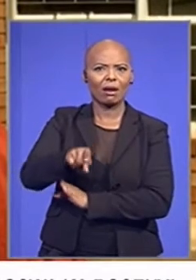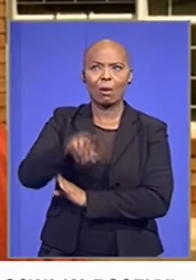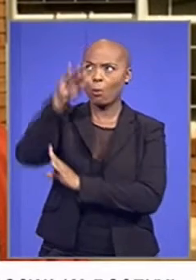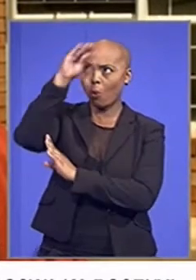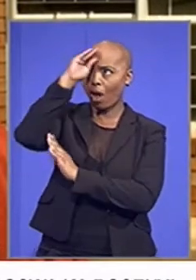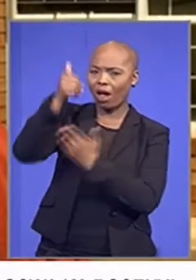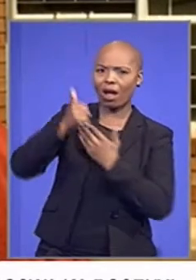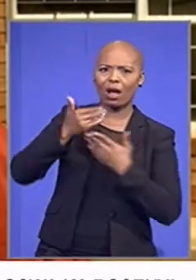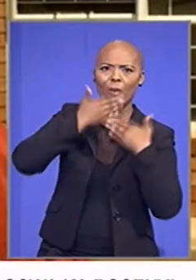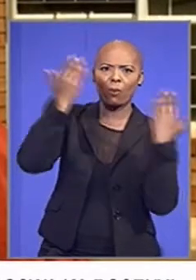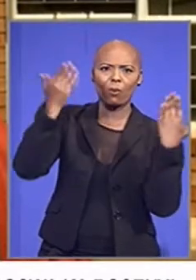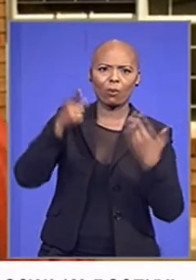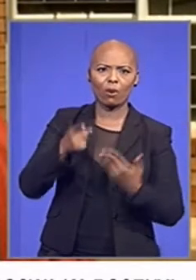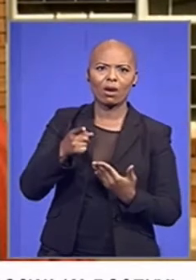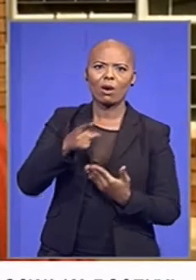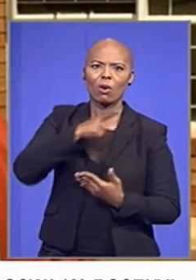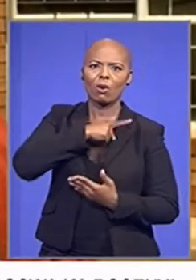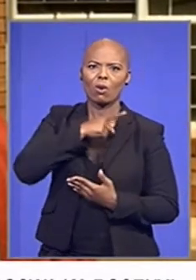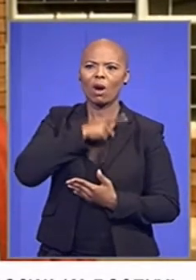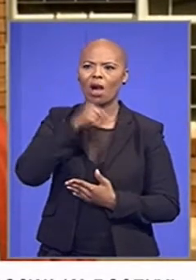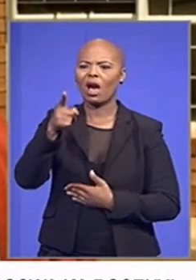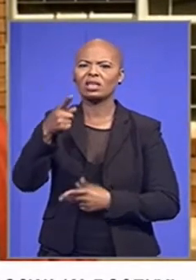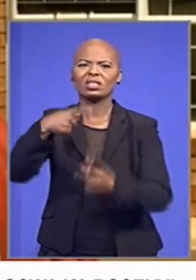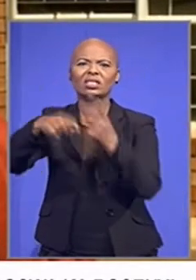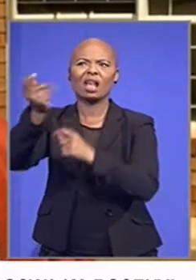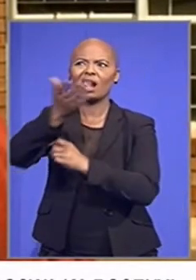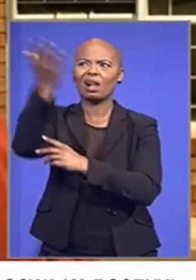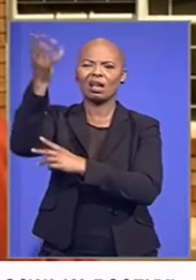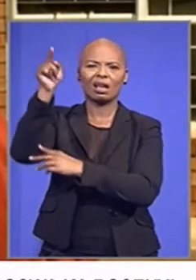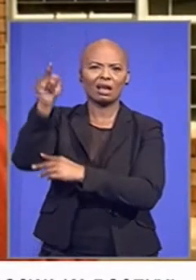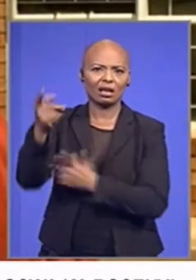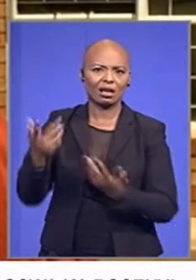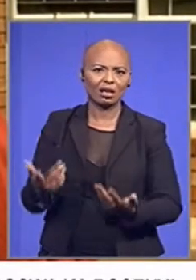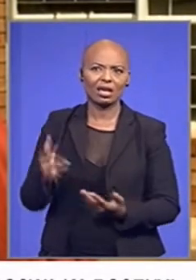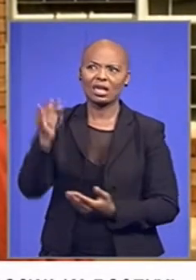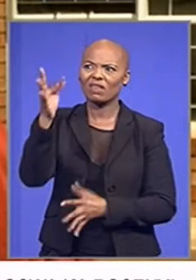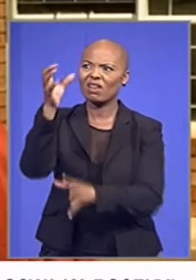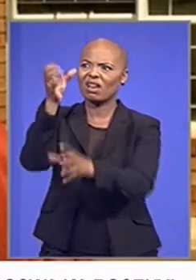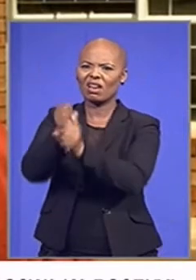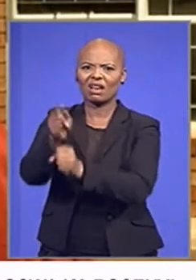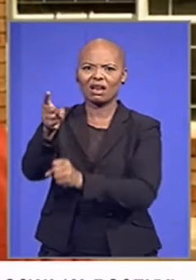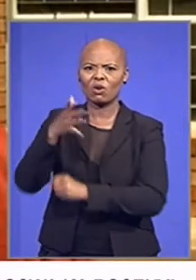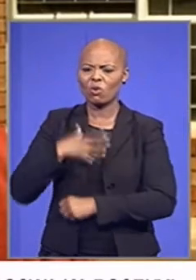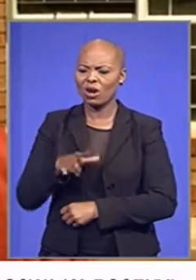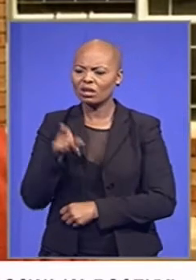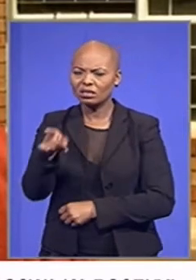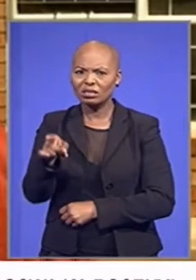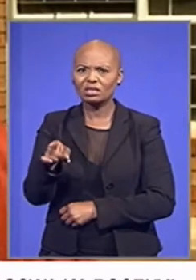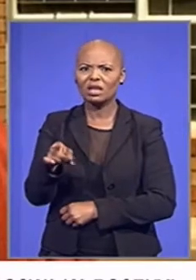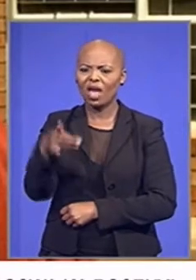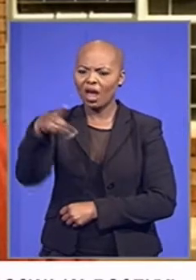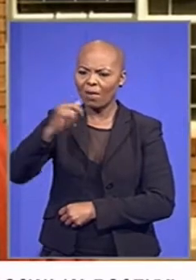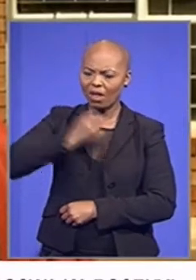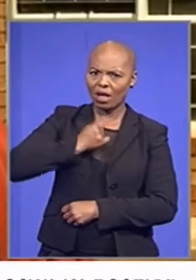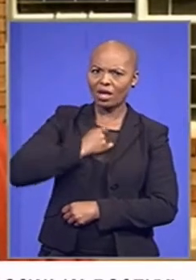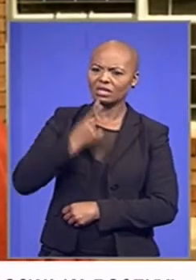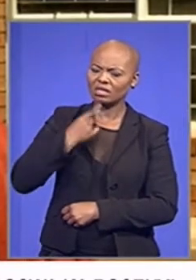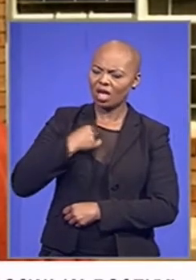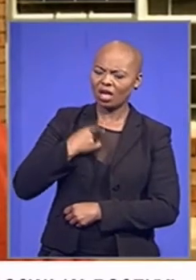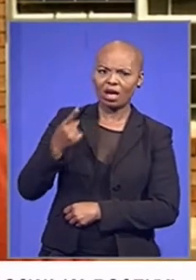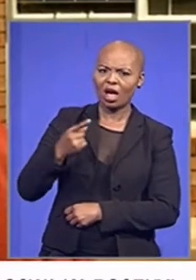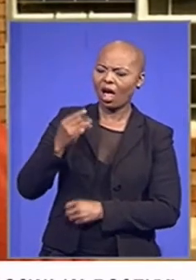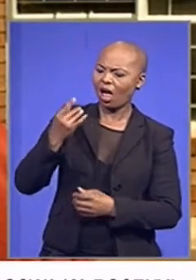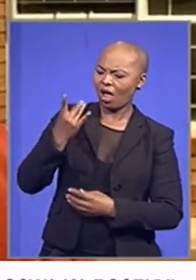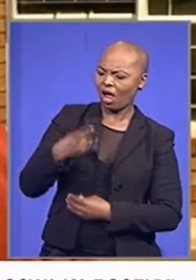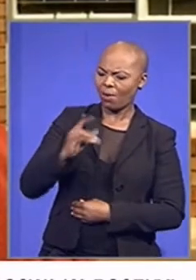tsa ka di le tsa tholwa di ya fantising. So ha di thotswe, nna ke batla ho ya moo ke lo identify diphoofolo tsa ka, batho ha se tsa ka. So ha se ke fihla moo